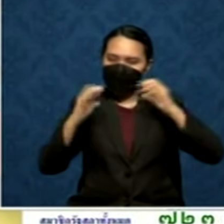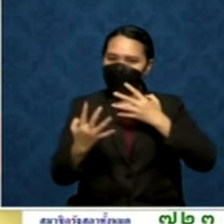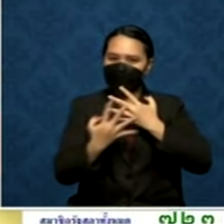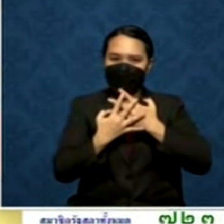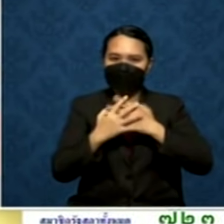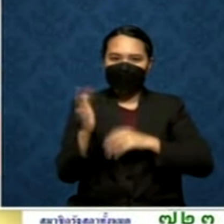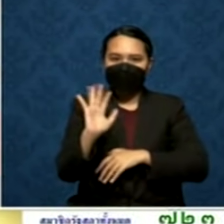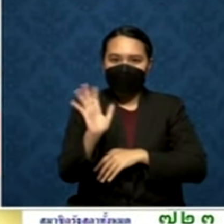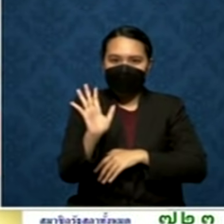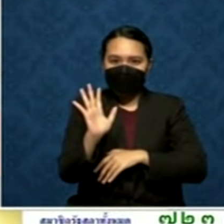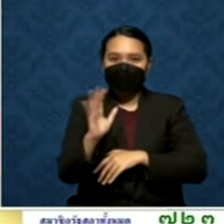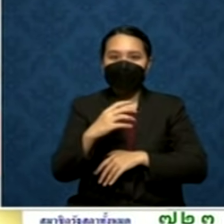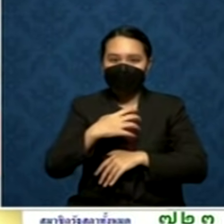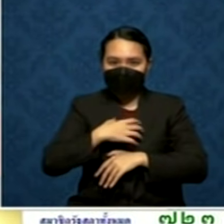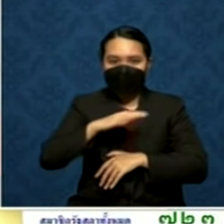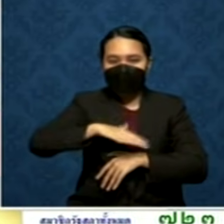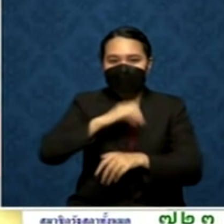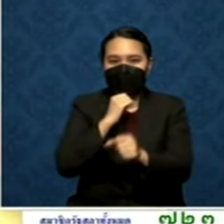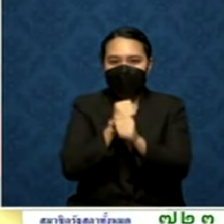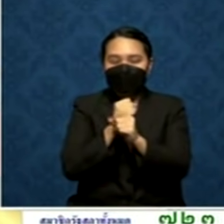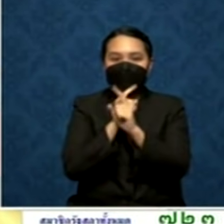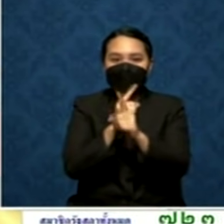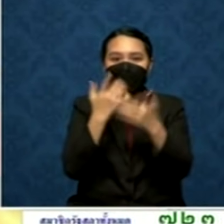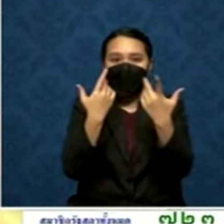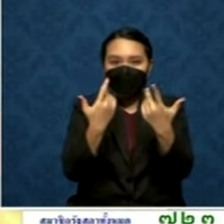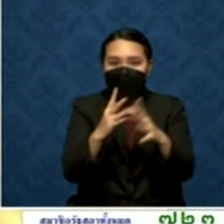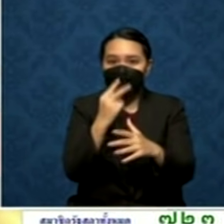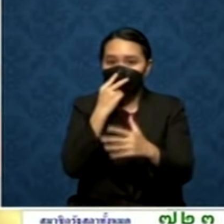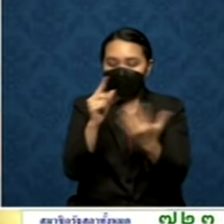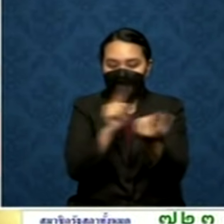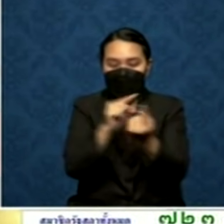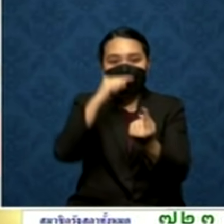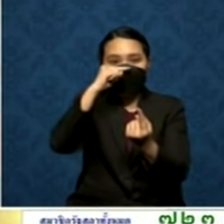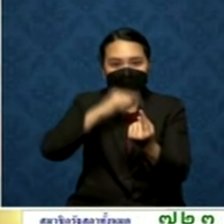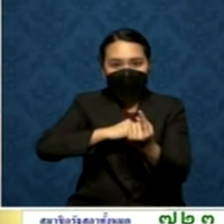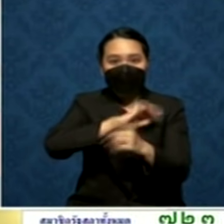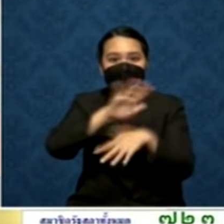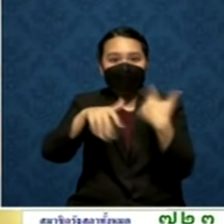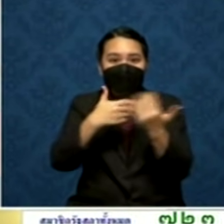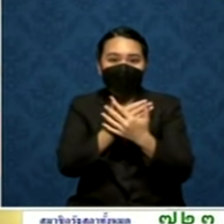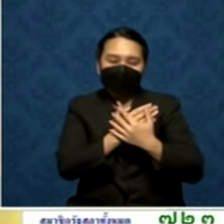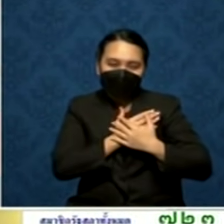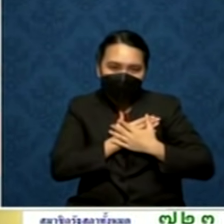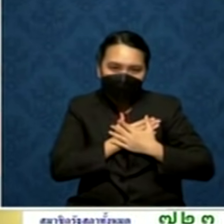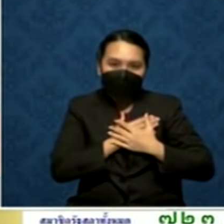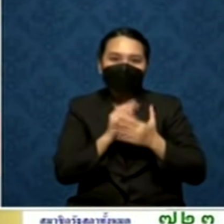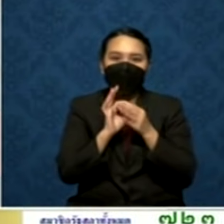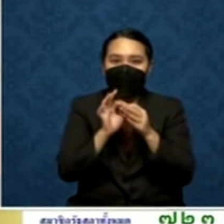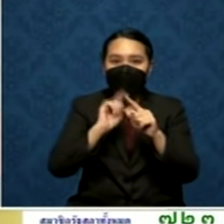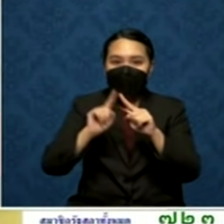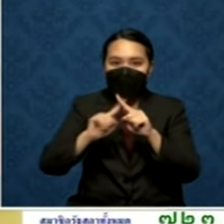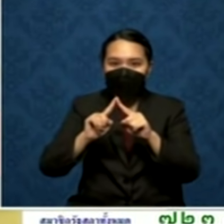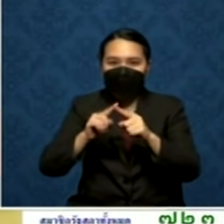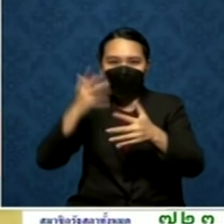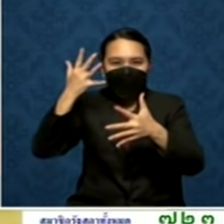นักแสดงให้เห็นสิครับอยู่แล้วสังคมไทยที่พวกเราทุกคนรักจะได้ไม่ต้องเดินไป